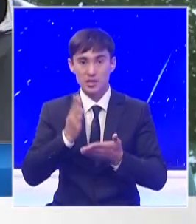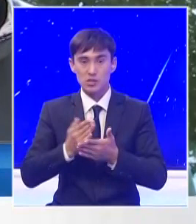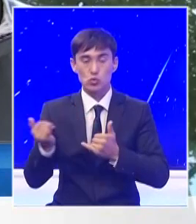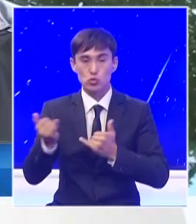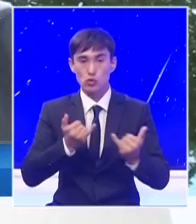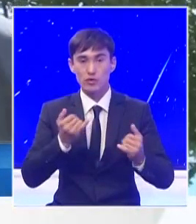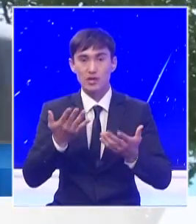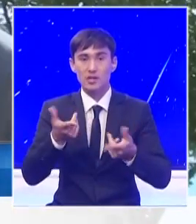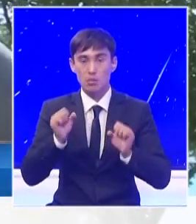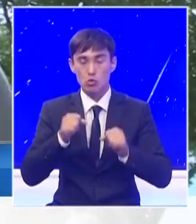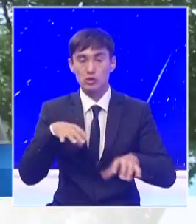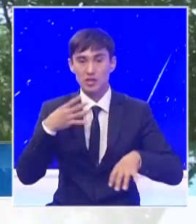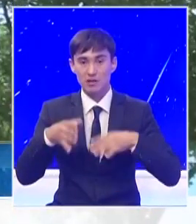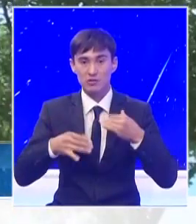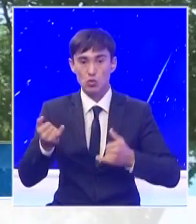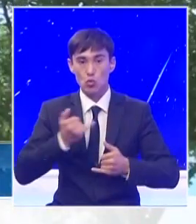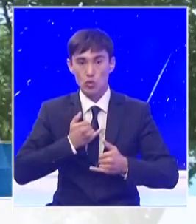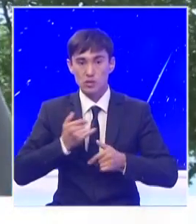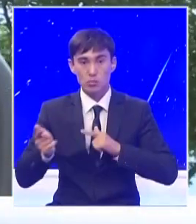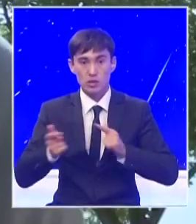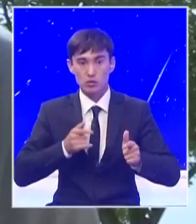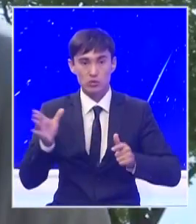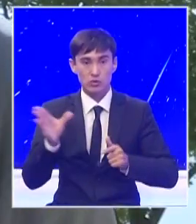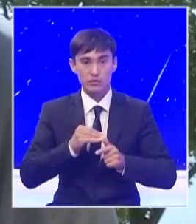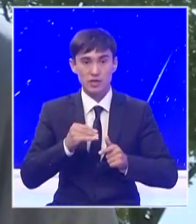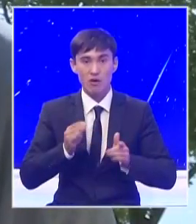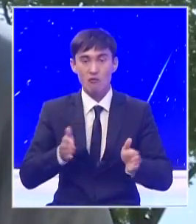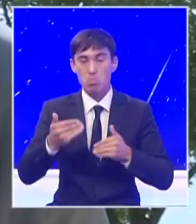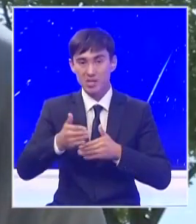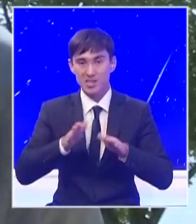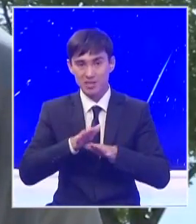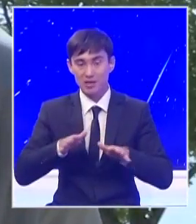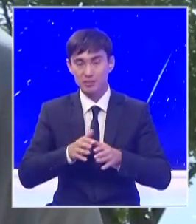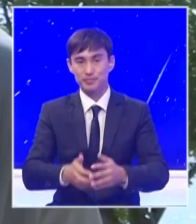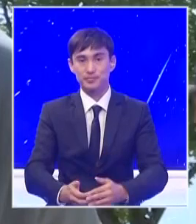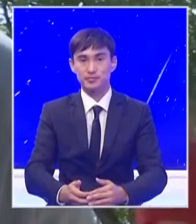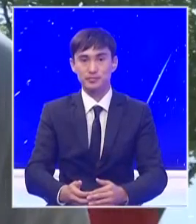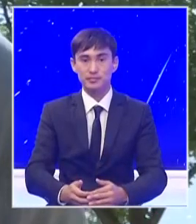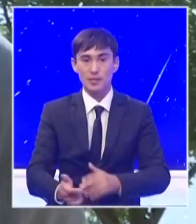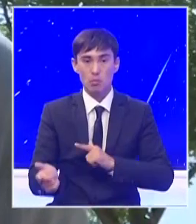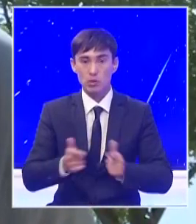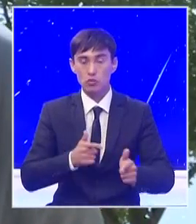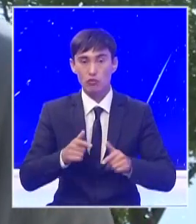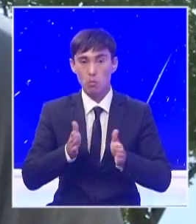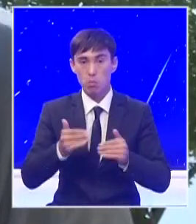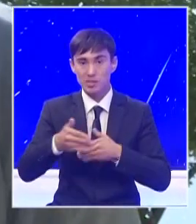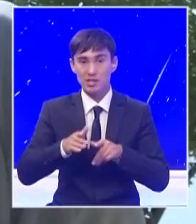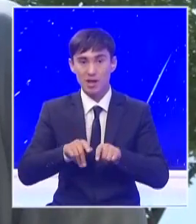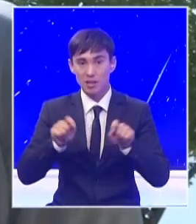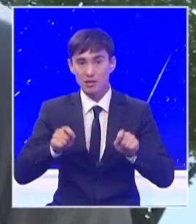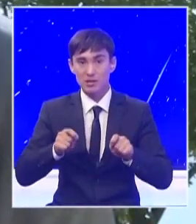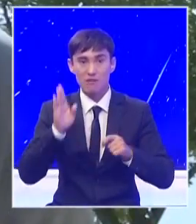можно тренироваться. Но у нас в основном подготовка вся идет только в бассейне. А подготовка в бассейне и на открытой воде